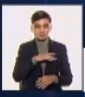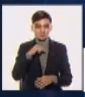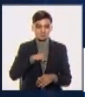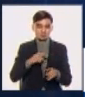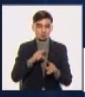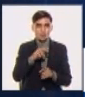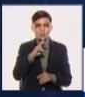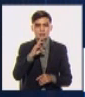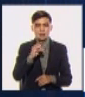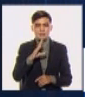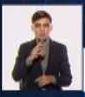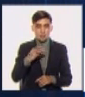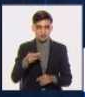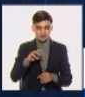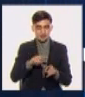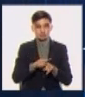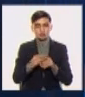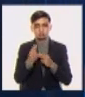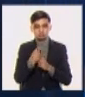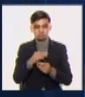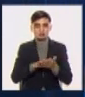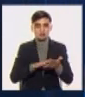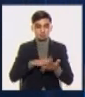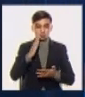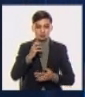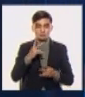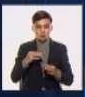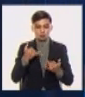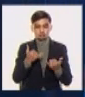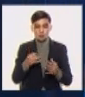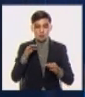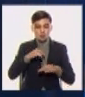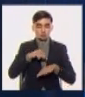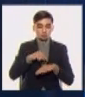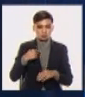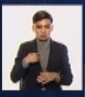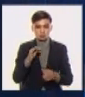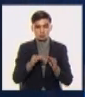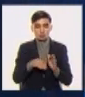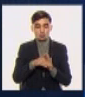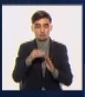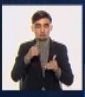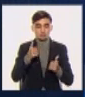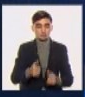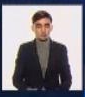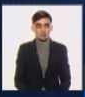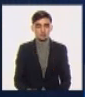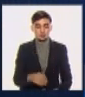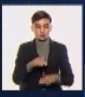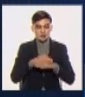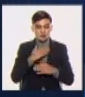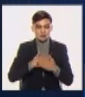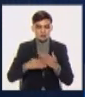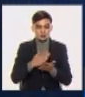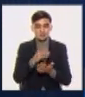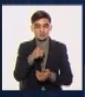явлений, пневмонии, там мне предстоит дальнейшая реабилитация. Но в целом вот состояние у меня сейчас уже хорошее. Это очень радует.